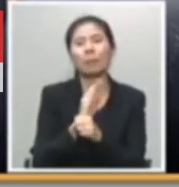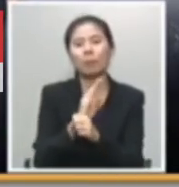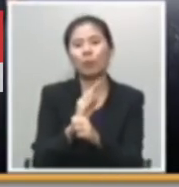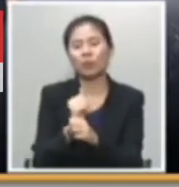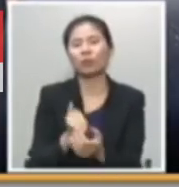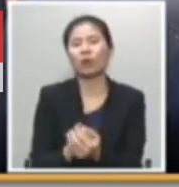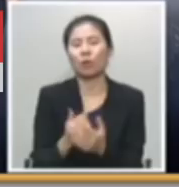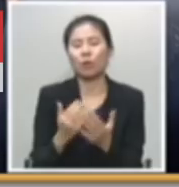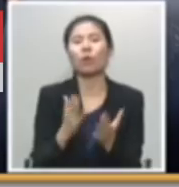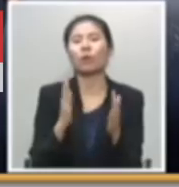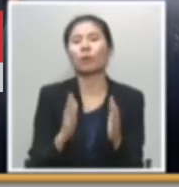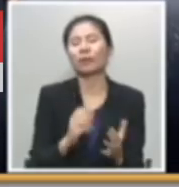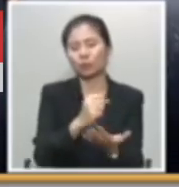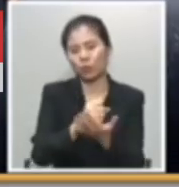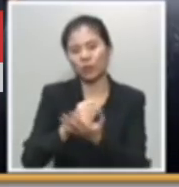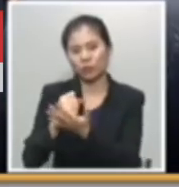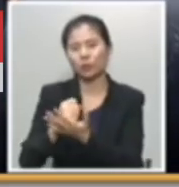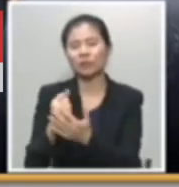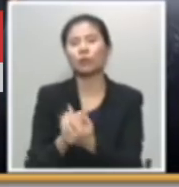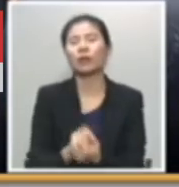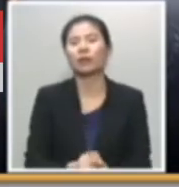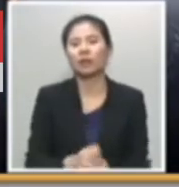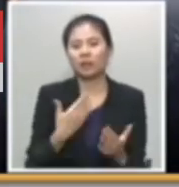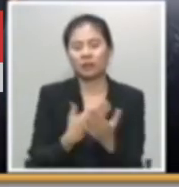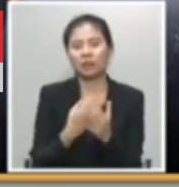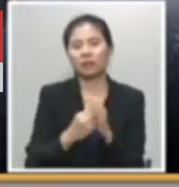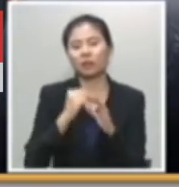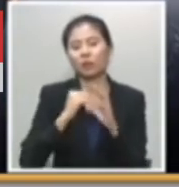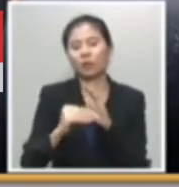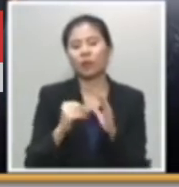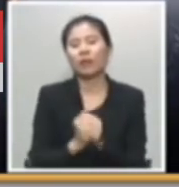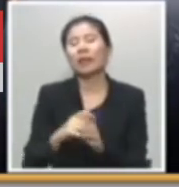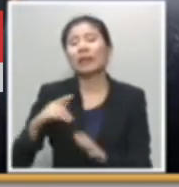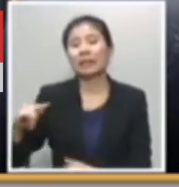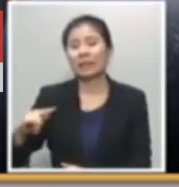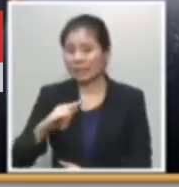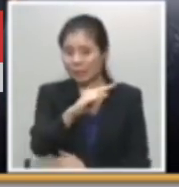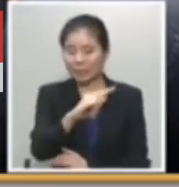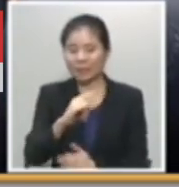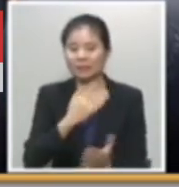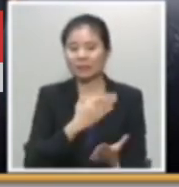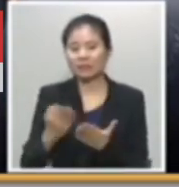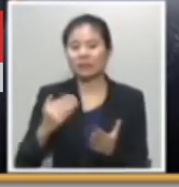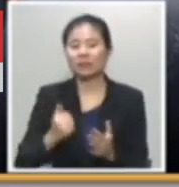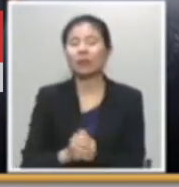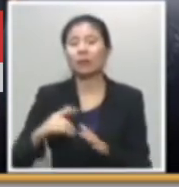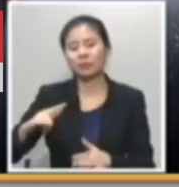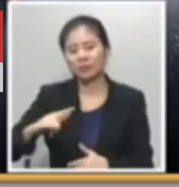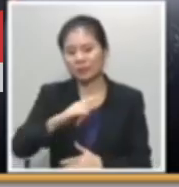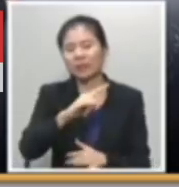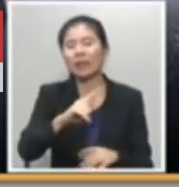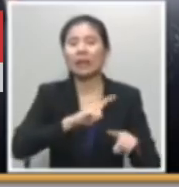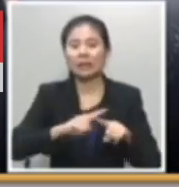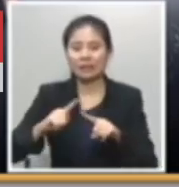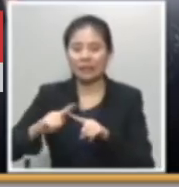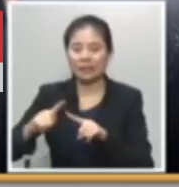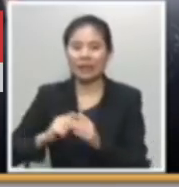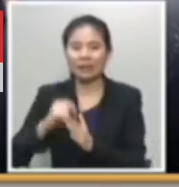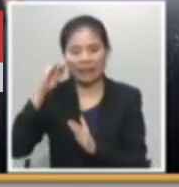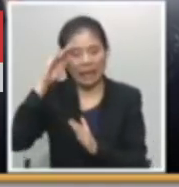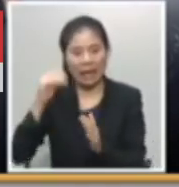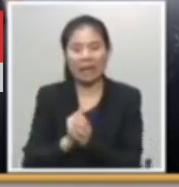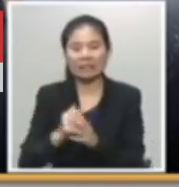ะครับยังไม่พอนะครับท่านครับมีเงินไปซื้อเครื่องบินทั้งเรือเหาะทั้งอะไรสารพัดซื้อได้ยังไง